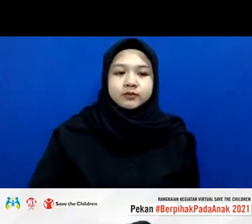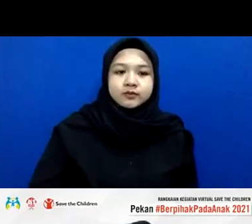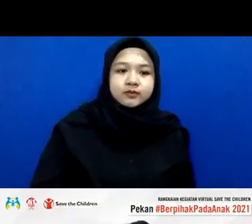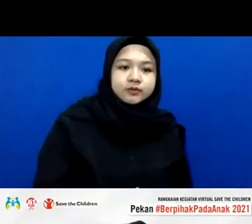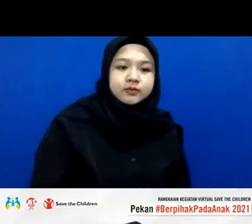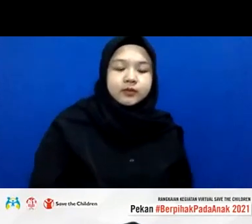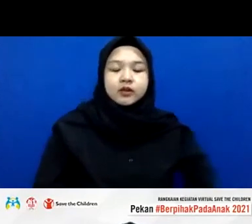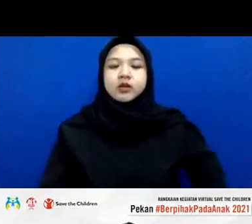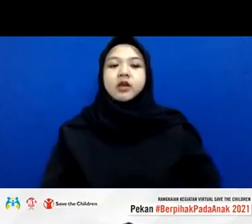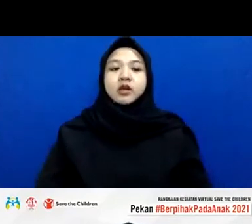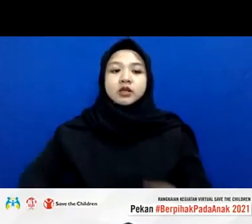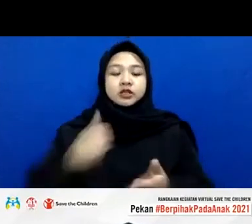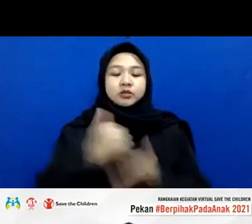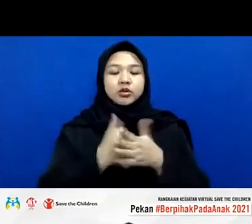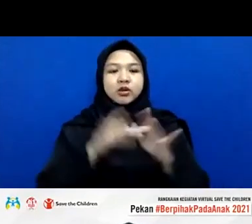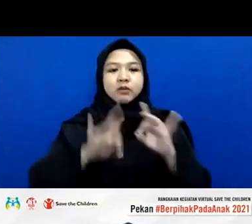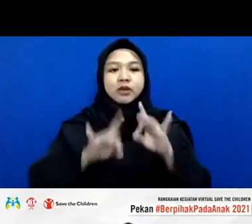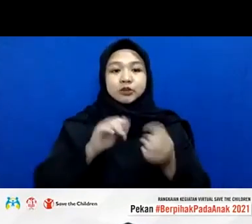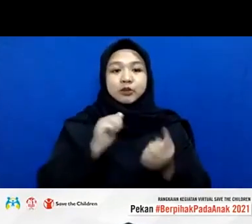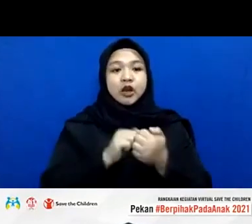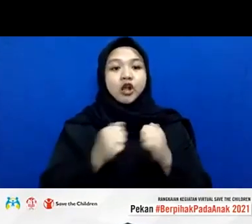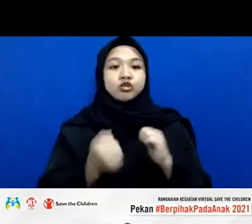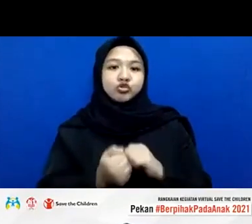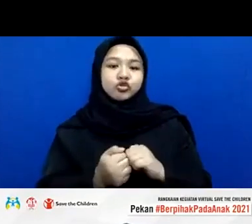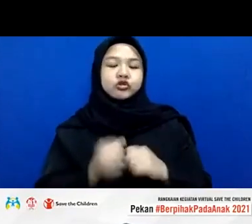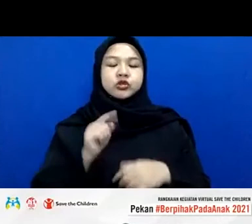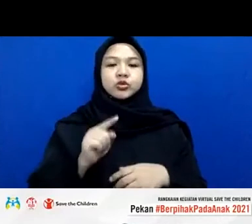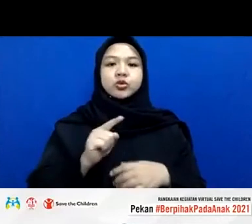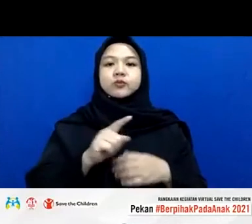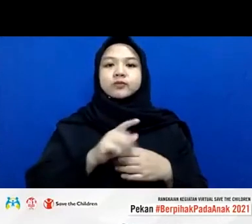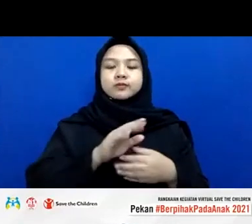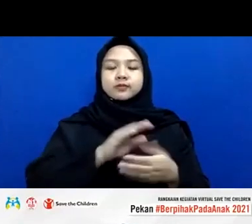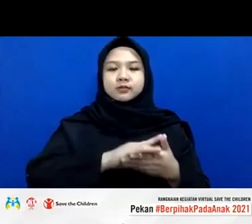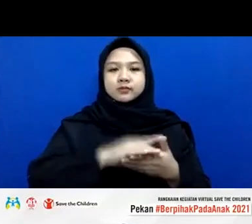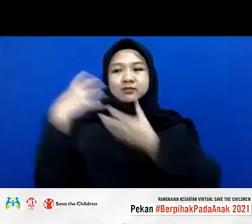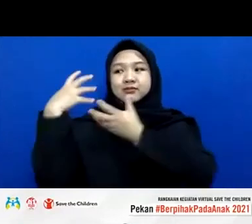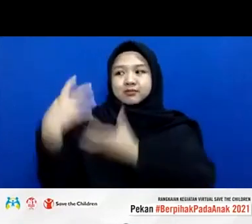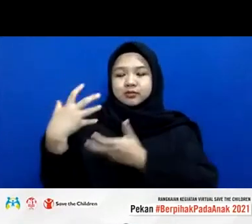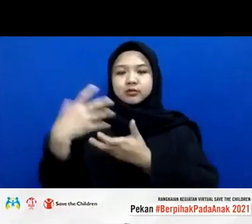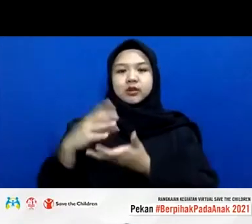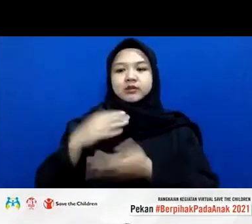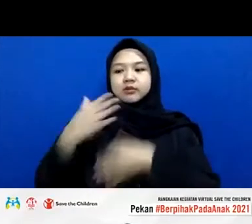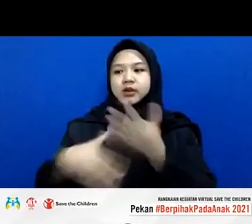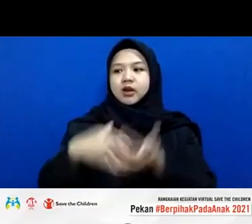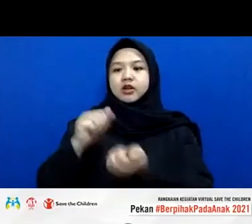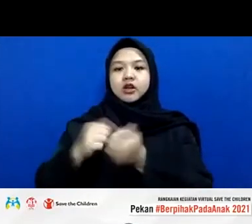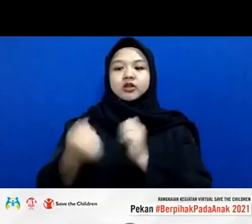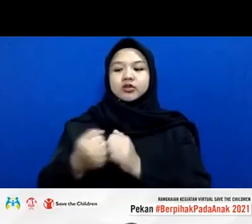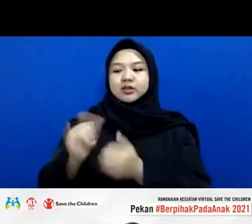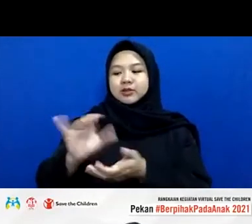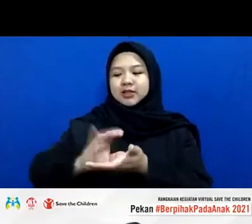jadi sebenarnya manajemen kasus kalau dalam bahasa istilah saya itu kan distribusi beban terhadap penanganan kasus. Nah,